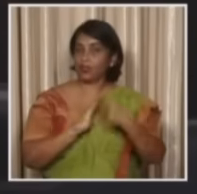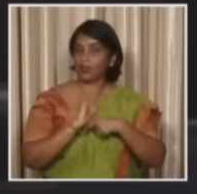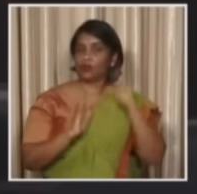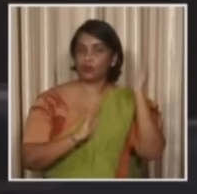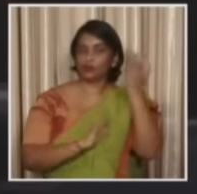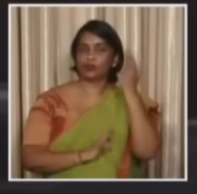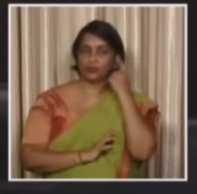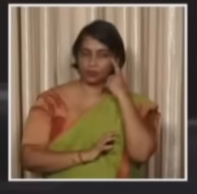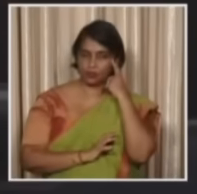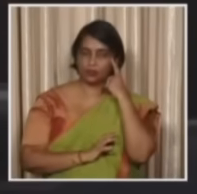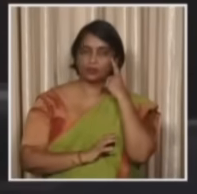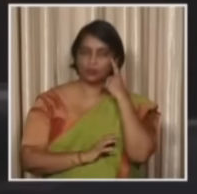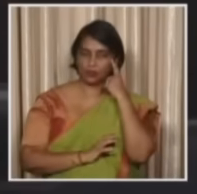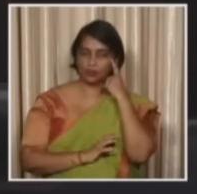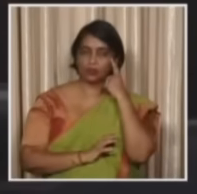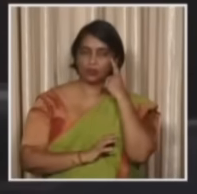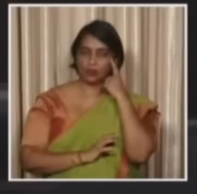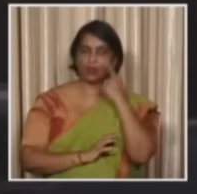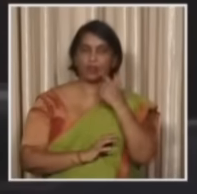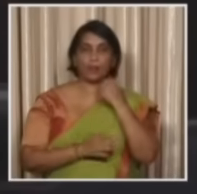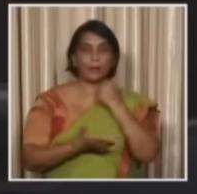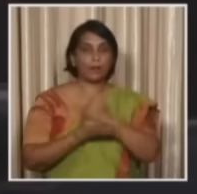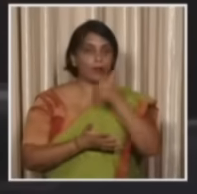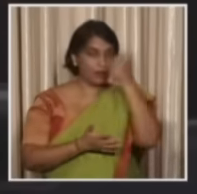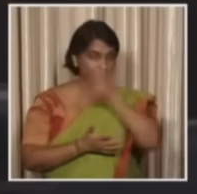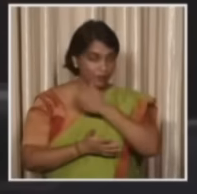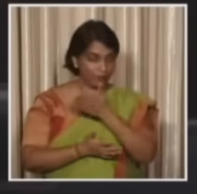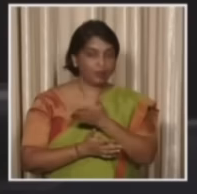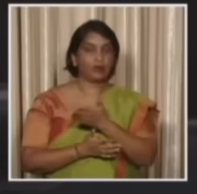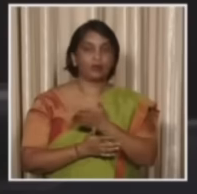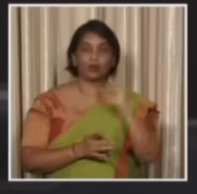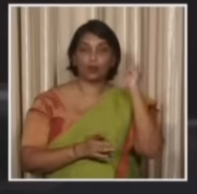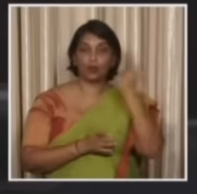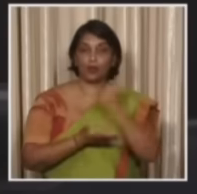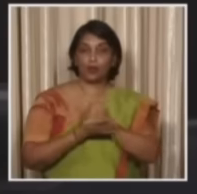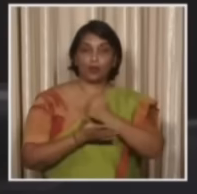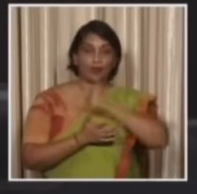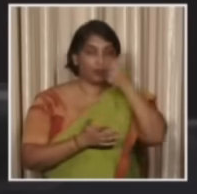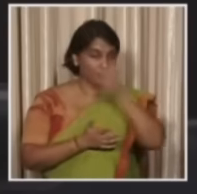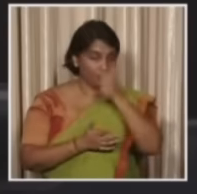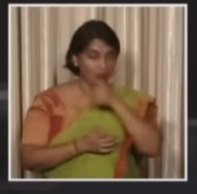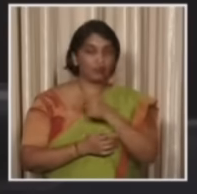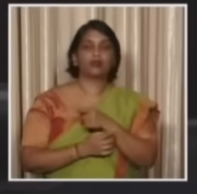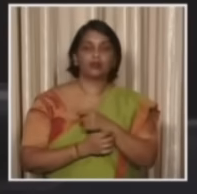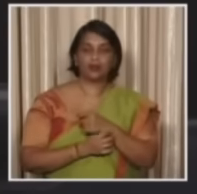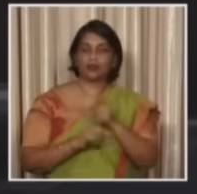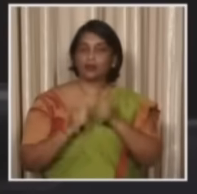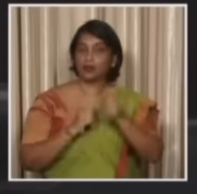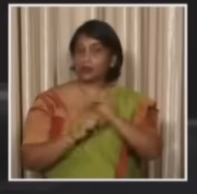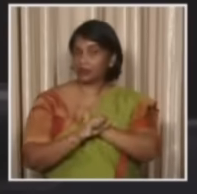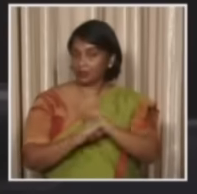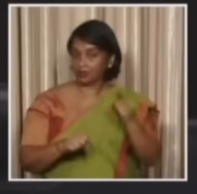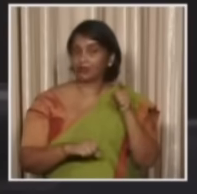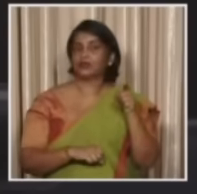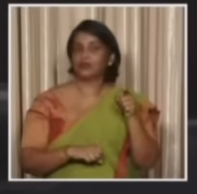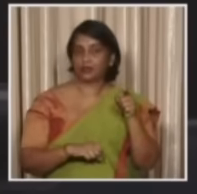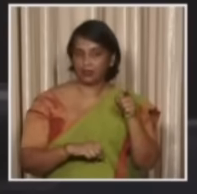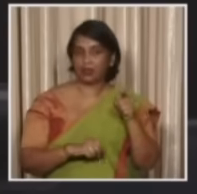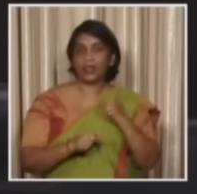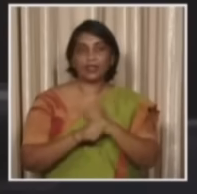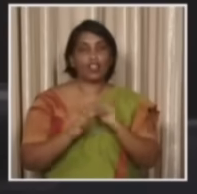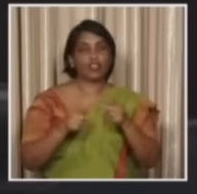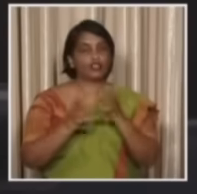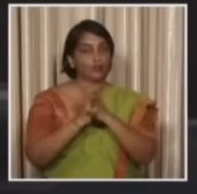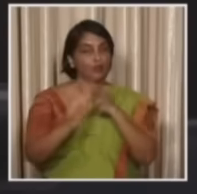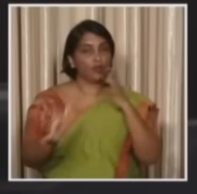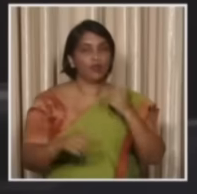දන්නවා, එදා මහබැංකු මංකොල්ලේ, කුප්‍රකට මහබැංකු මංකොල්ලය සිද්ධ වුණේ නැත්තම් ගෑස් පෝලින් තෙල්